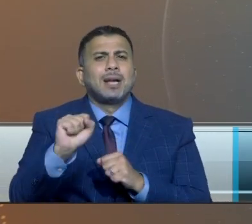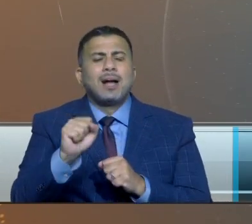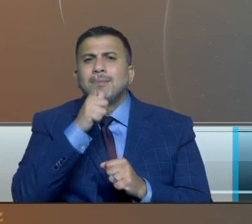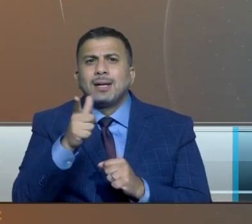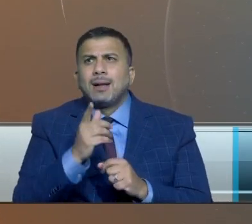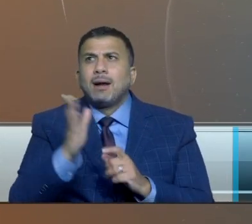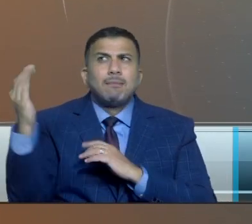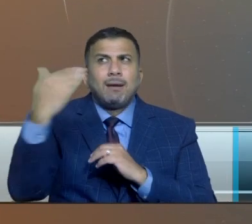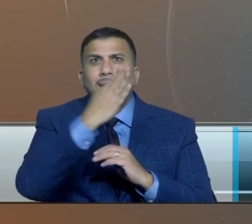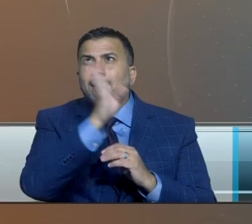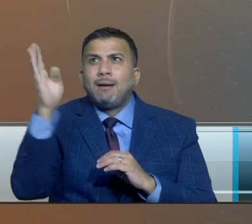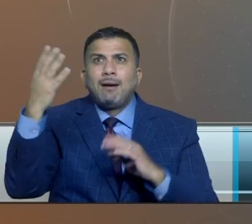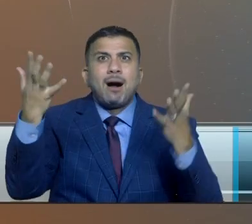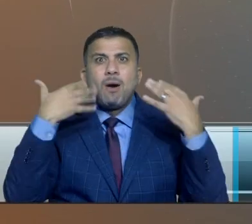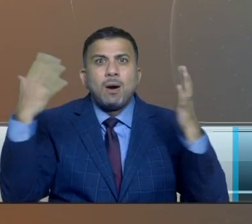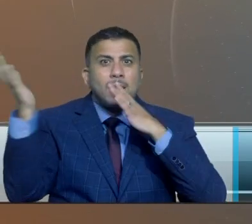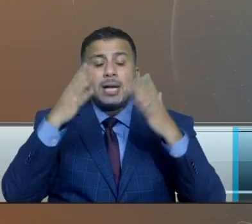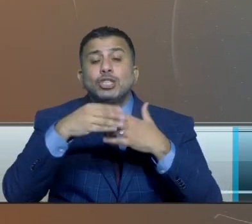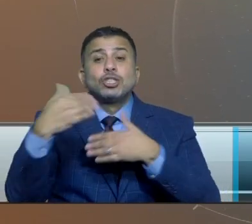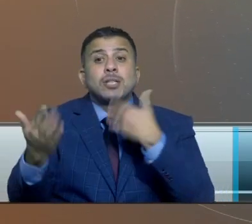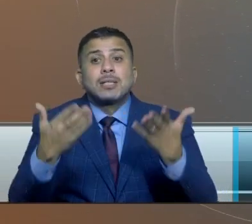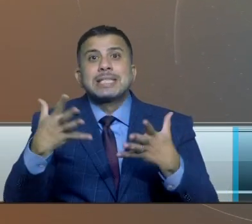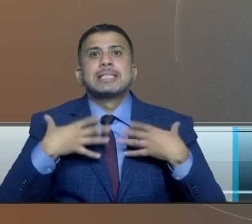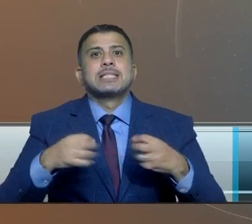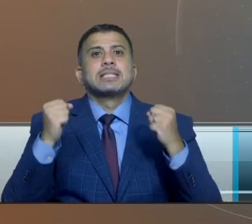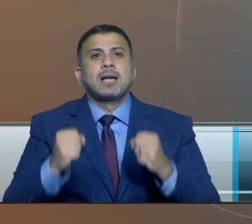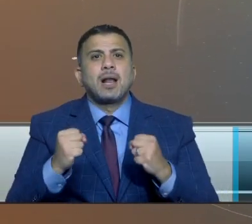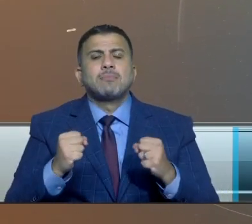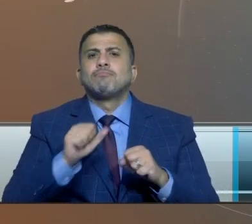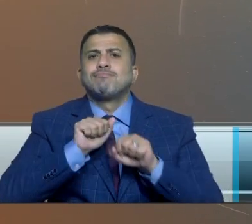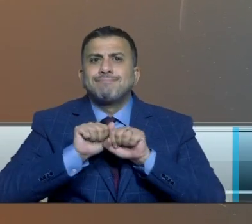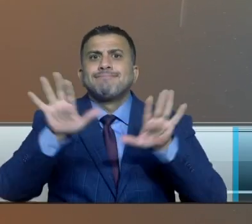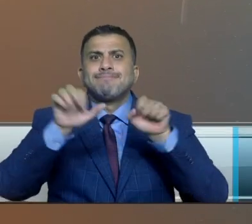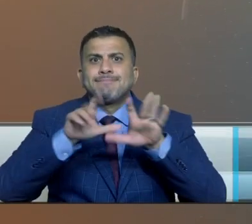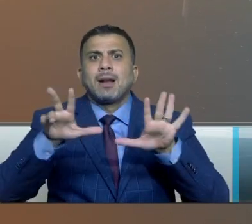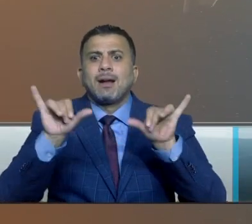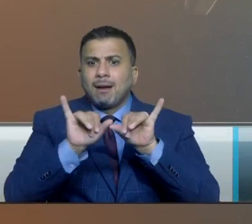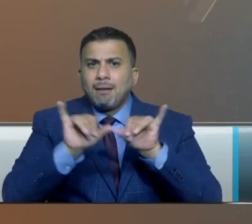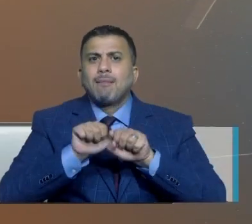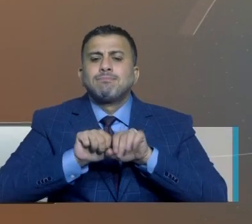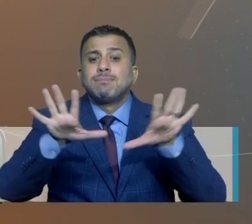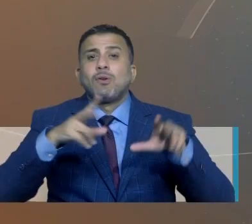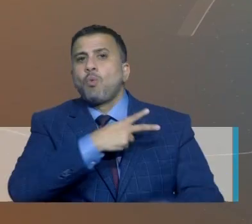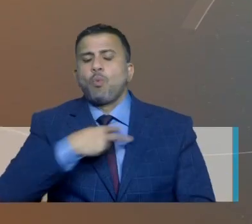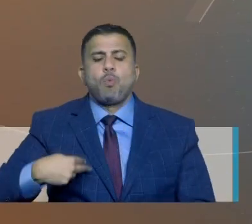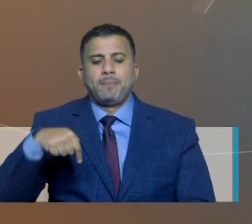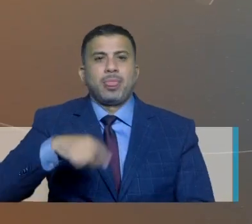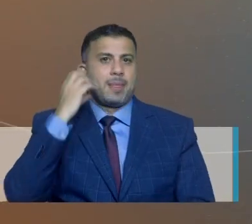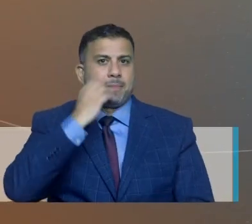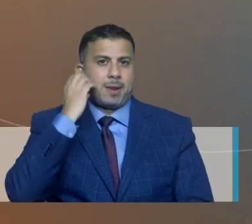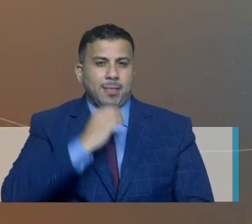الحاله واتجاهاتها ونشر ارشادات السلامه للجمهور عبر القنوات والمصادر الرسميه في الدوله